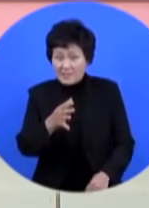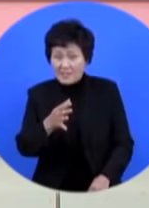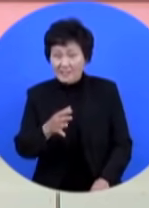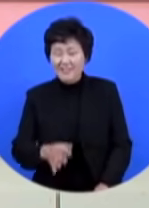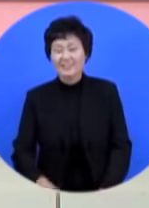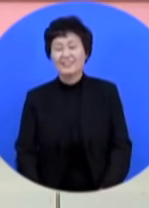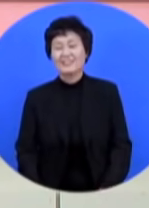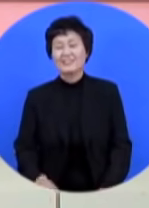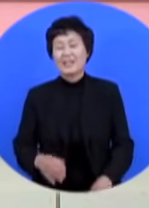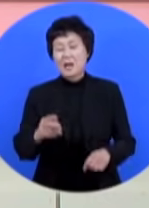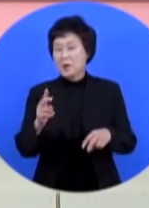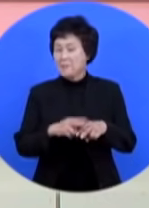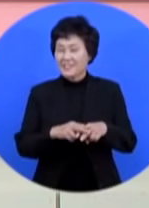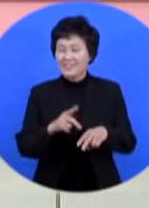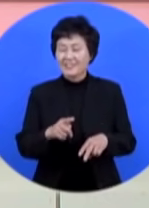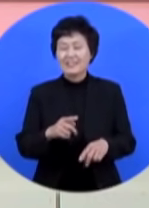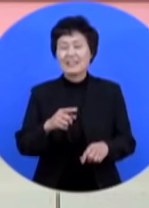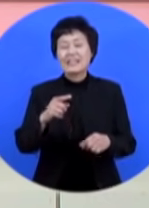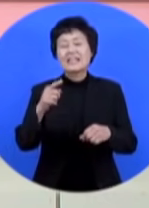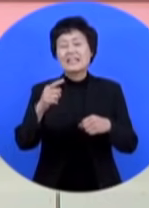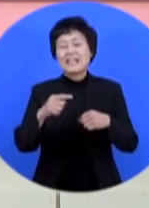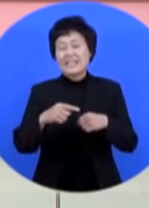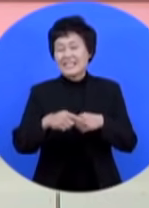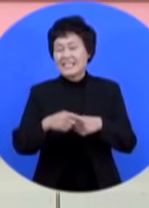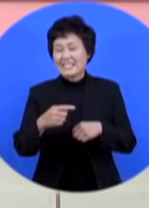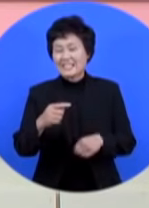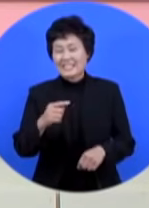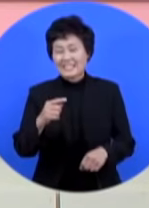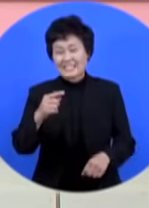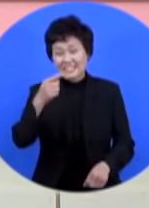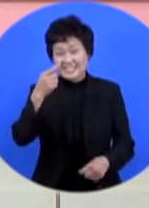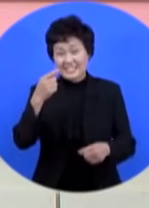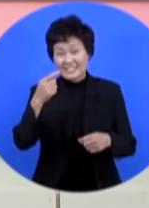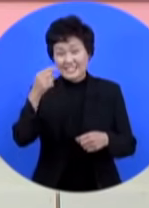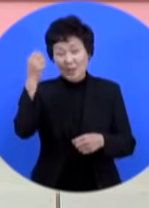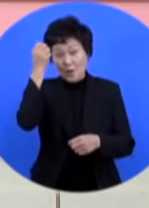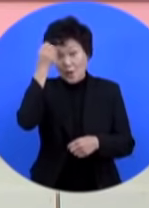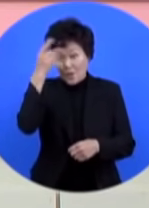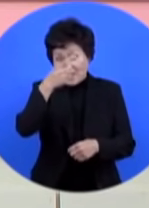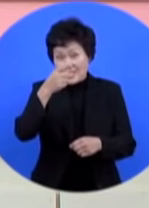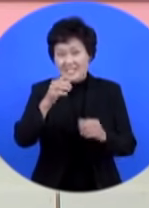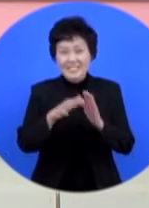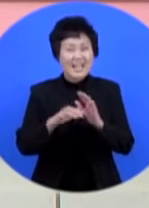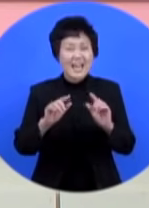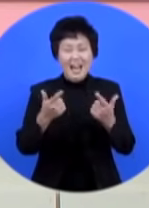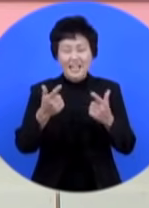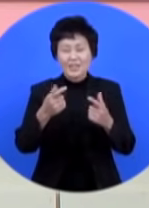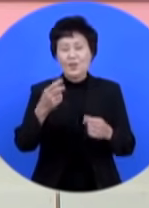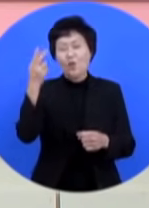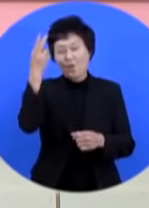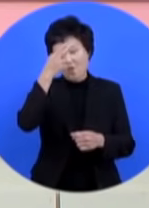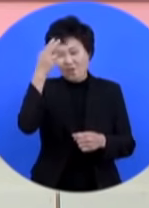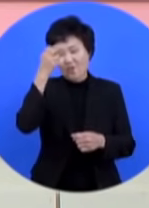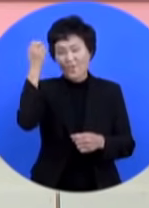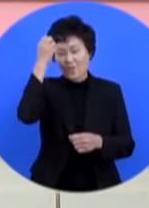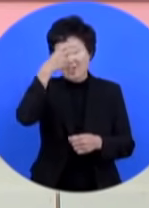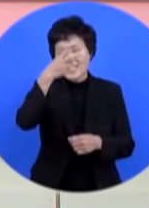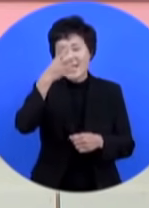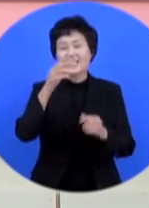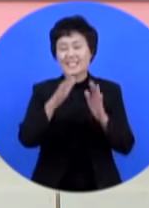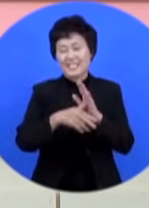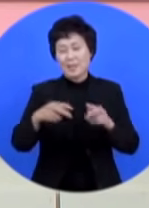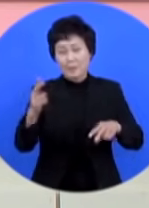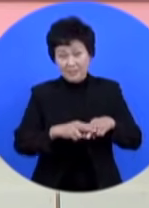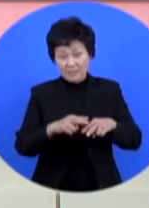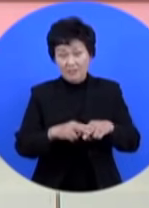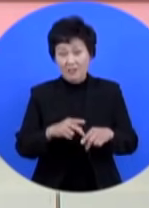아니고 2학년 담임 선생님입니다. 아, 이런 1학년 네. 때도 방학 때마다 보충 수업에 제가 한 번도 가지를 않았습니다.